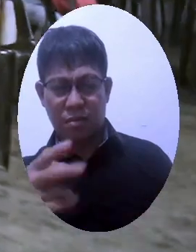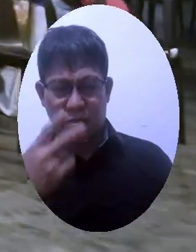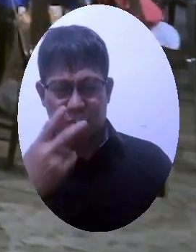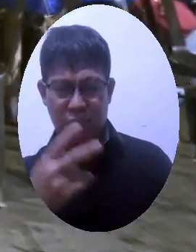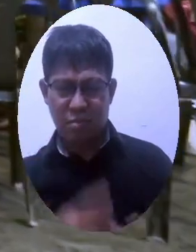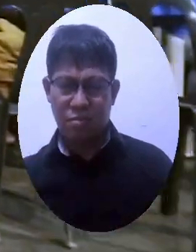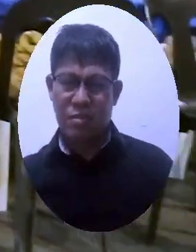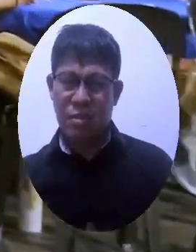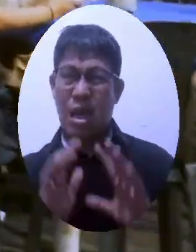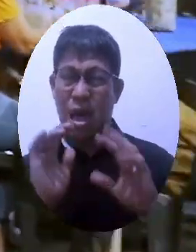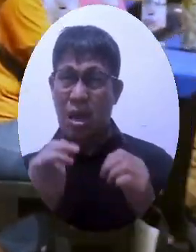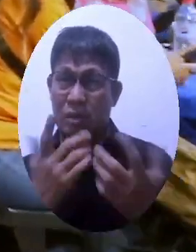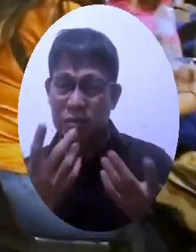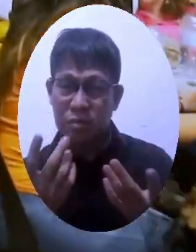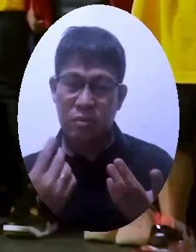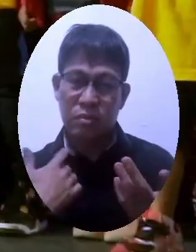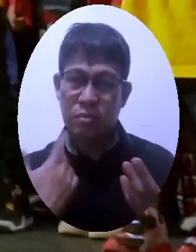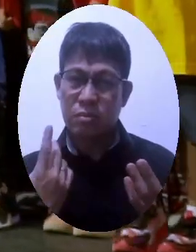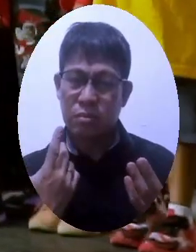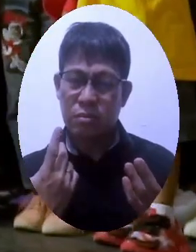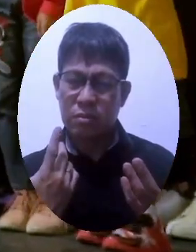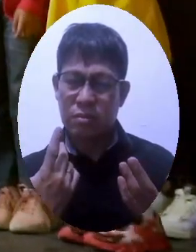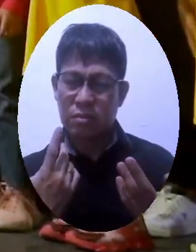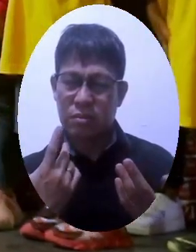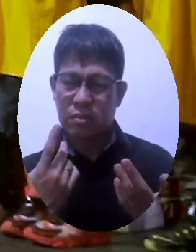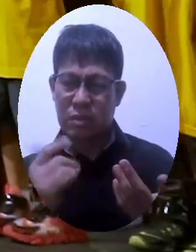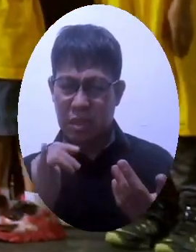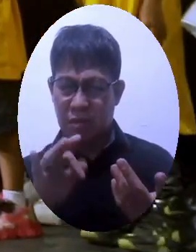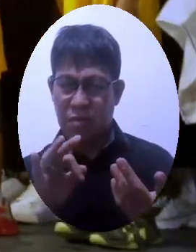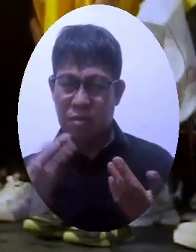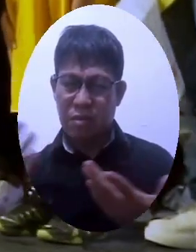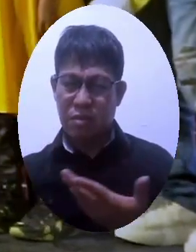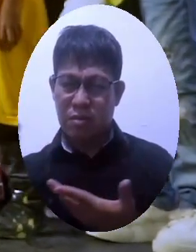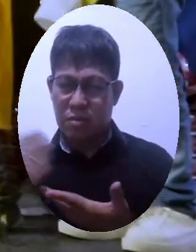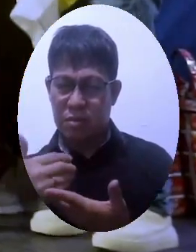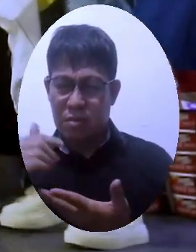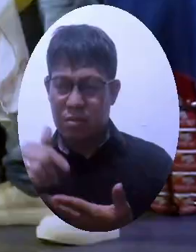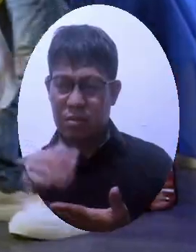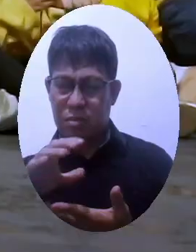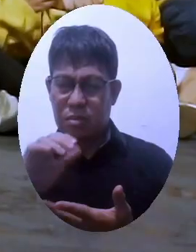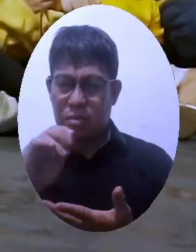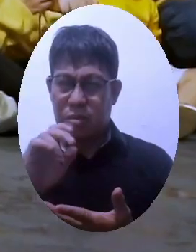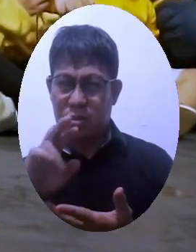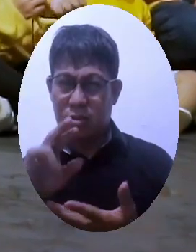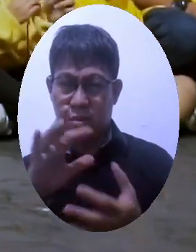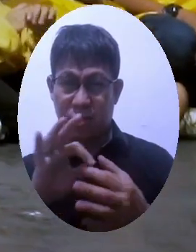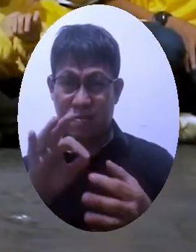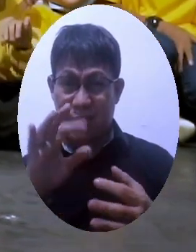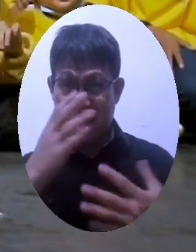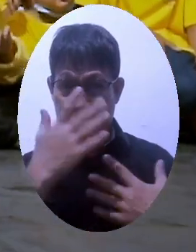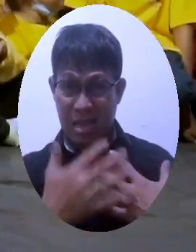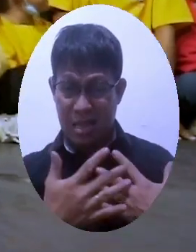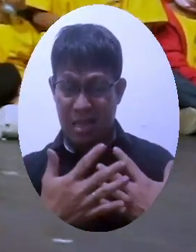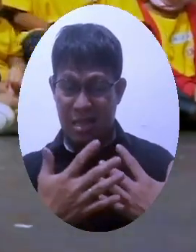children. Dahilan sa nalaman namin na pagdating sa cancer of the